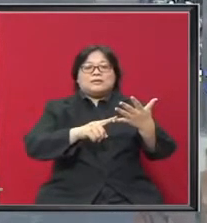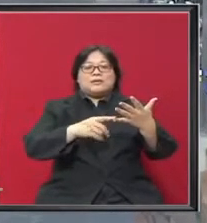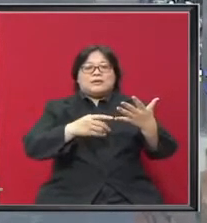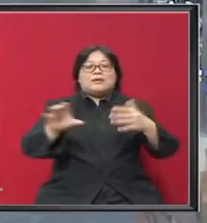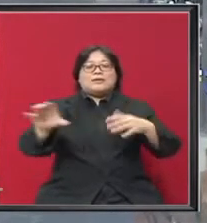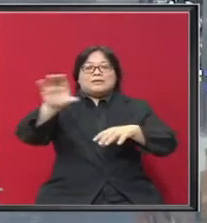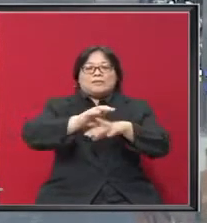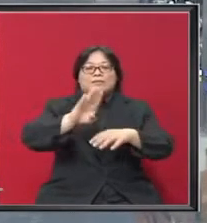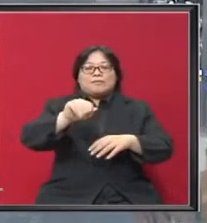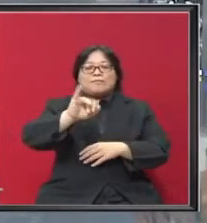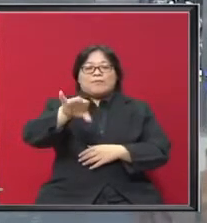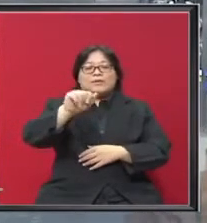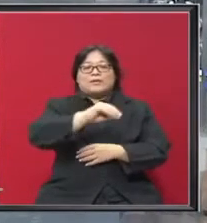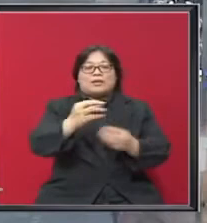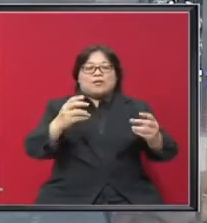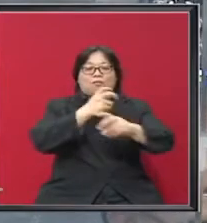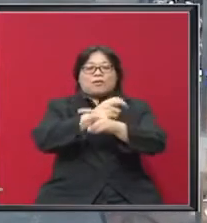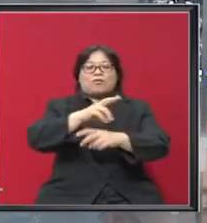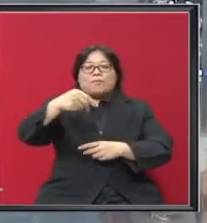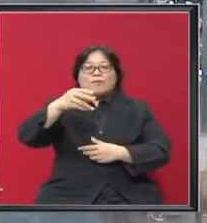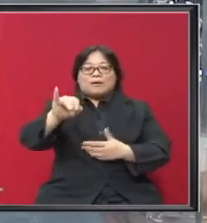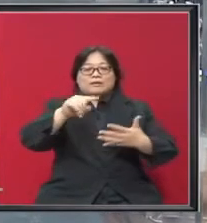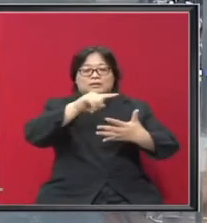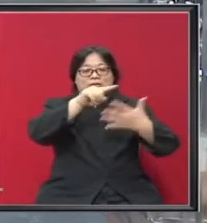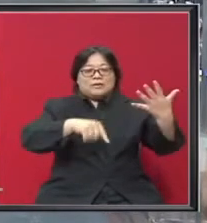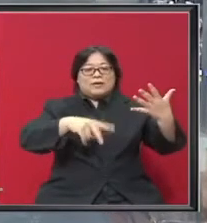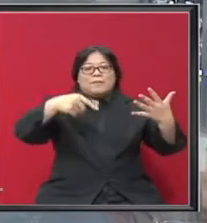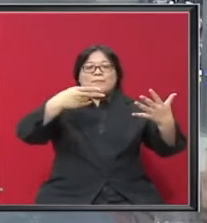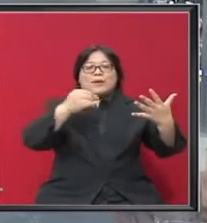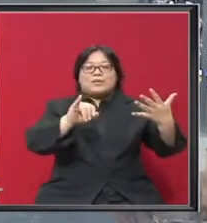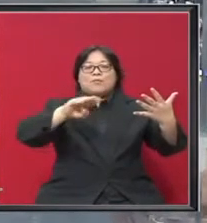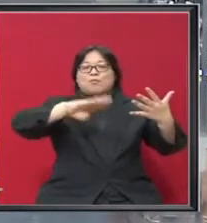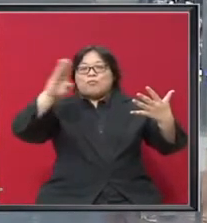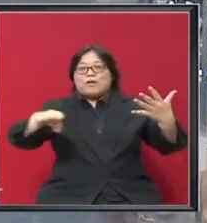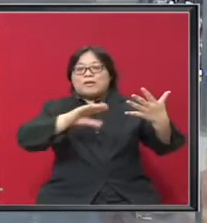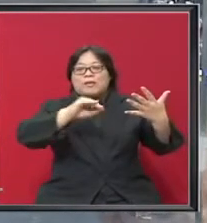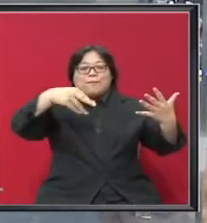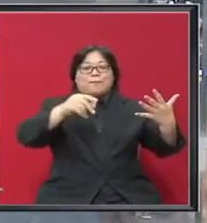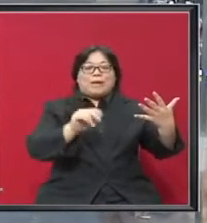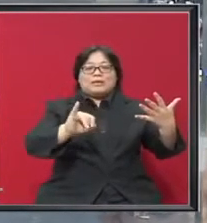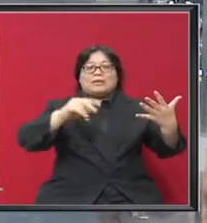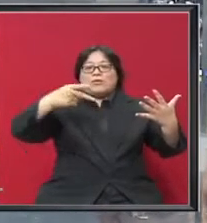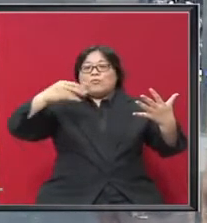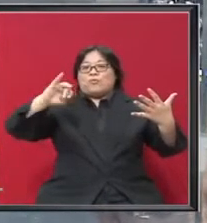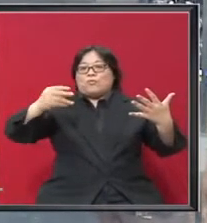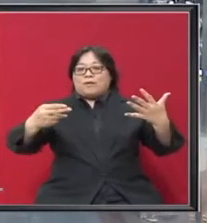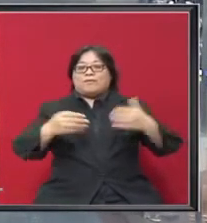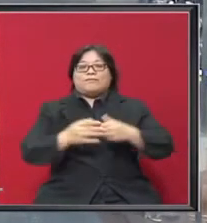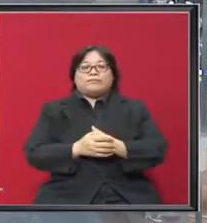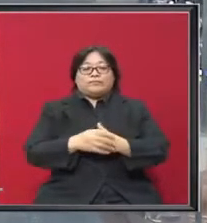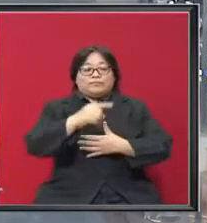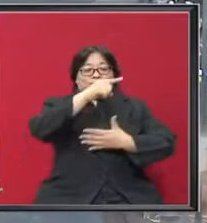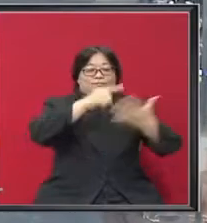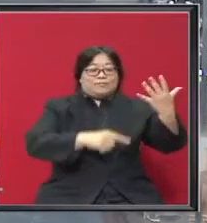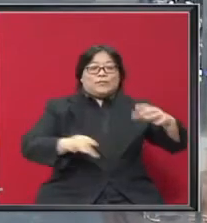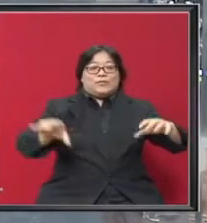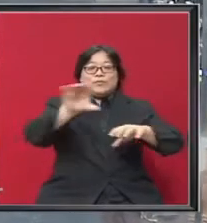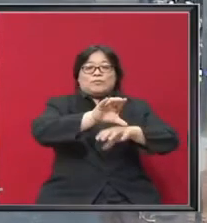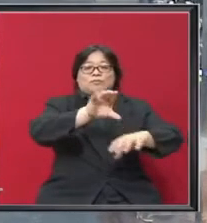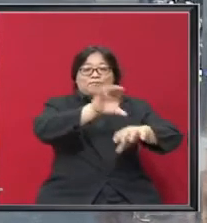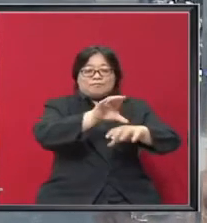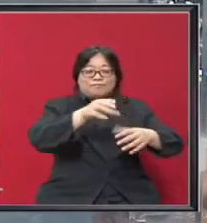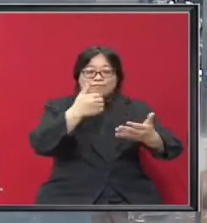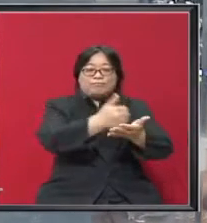subsidi Bajo Dan Racun padi-padi bukit dan padi Huma jadi pelaksanaan program input dan output pertanian bersubsidi